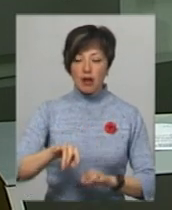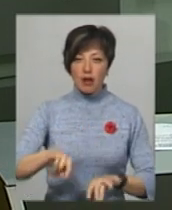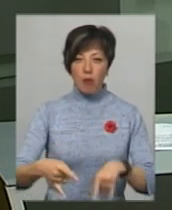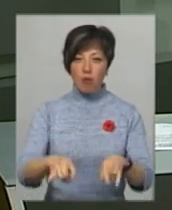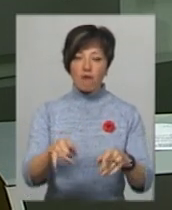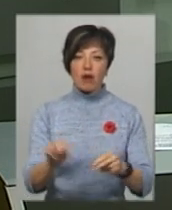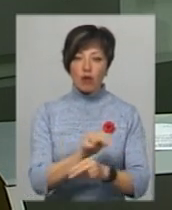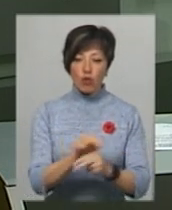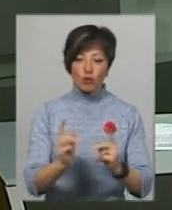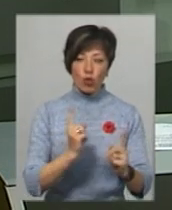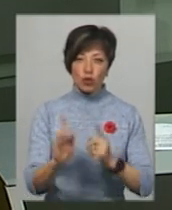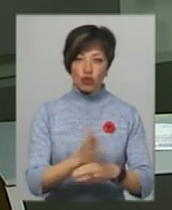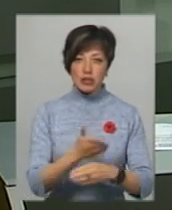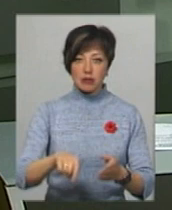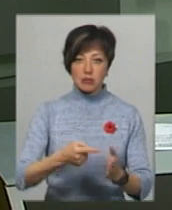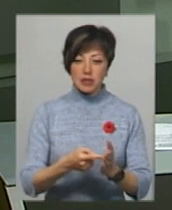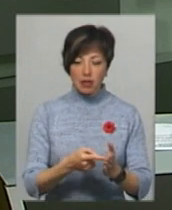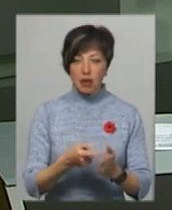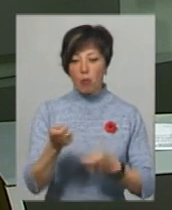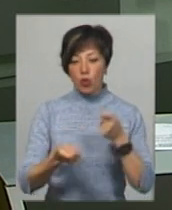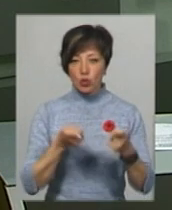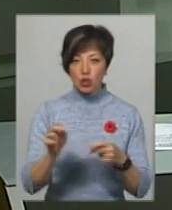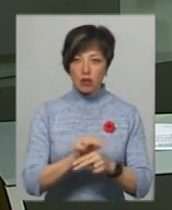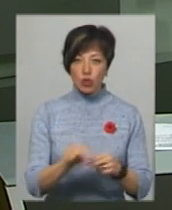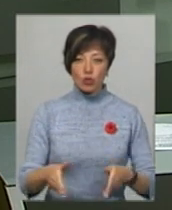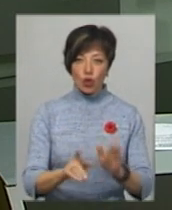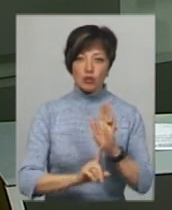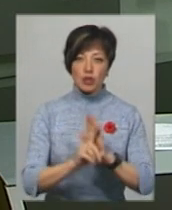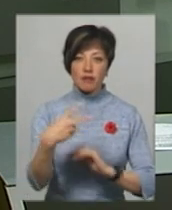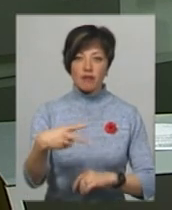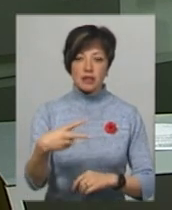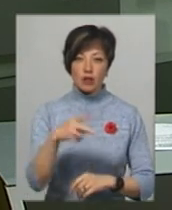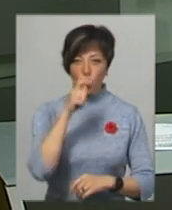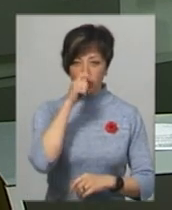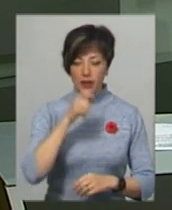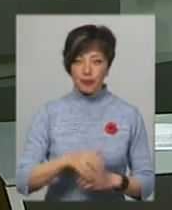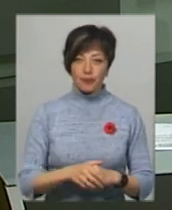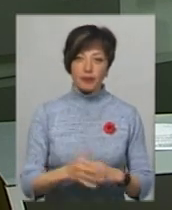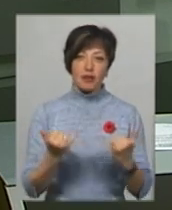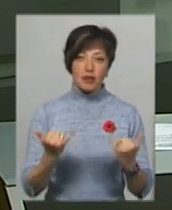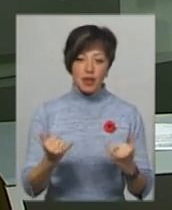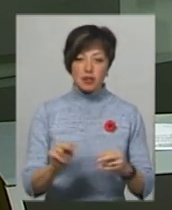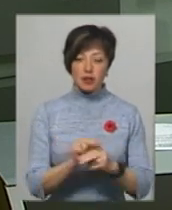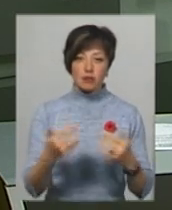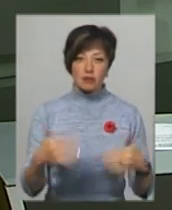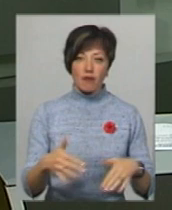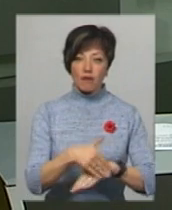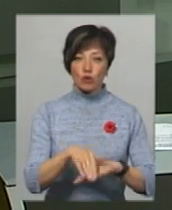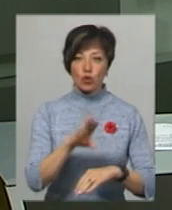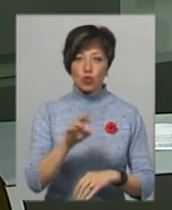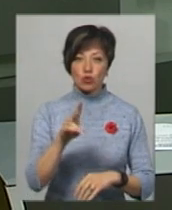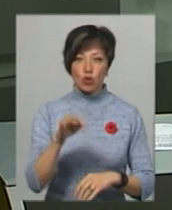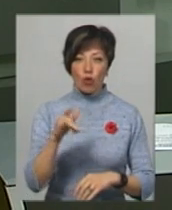ремонт проїжджих частин міста. Поточний ремонт доріг у Хмельницькому розпочали 20 квітня. Наразі відремонтовані вулиці